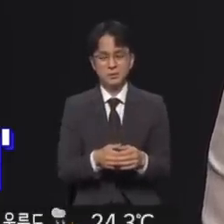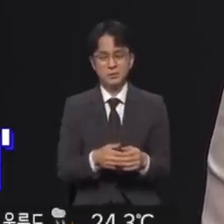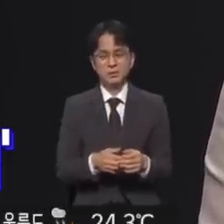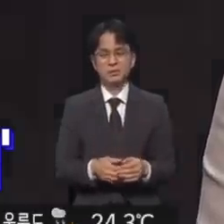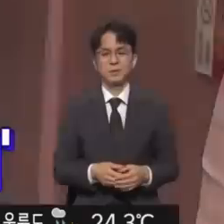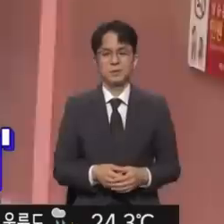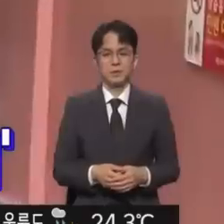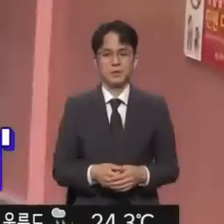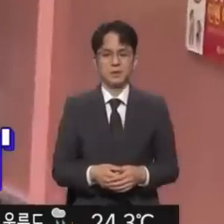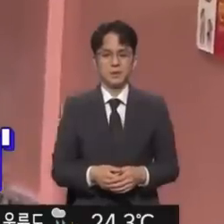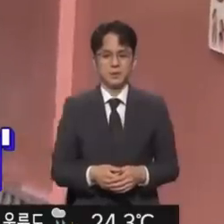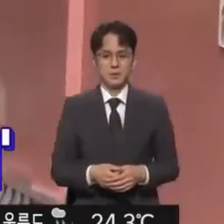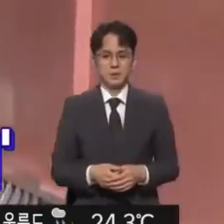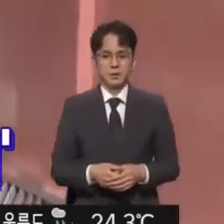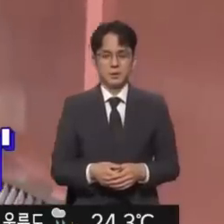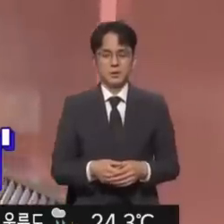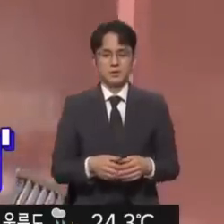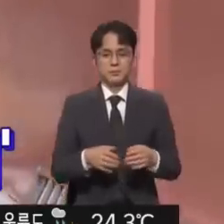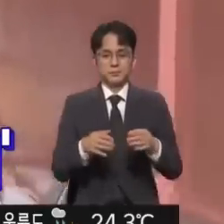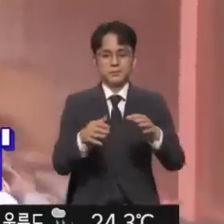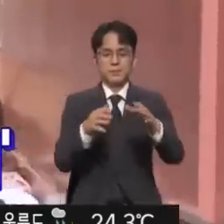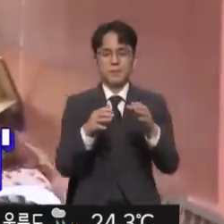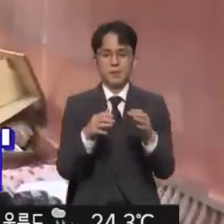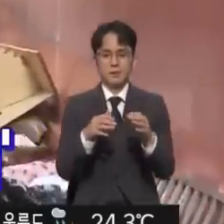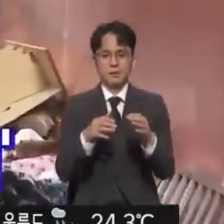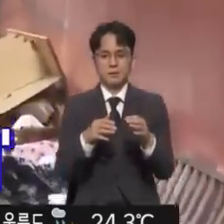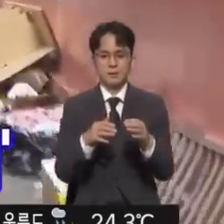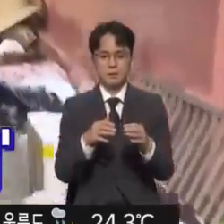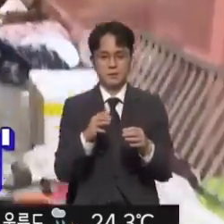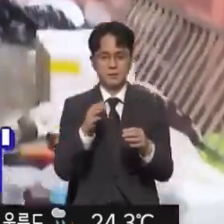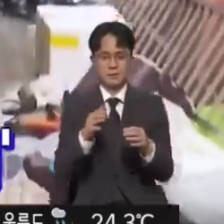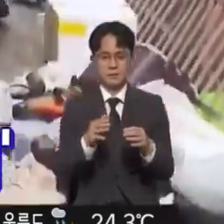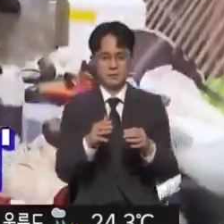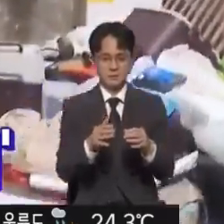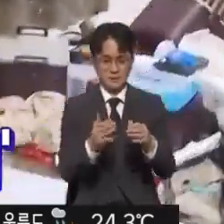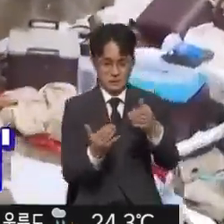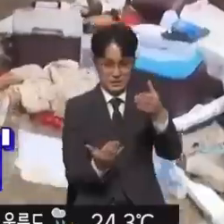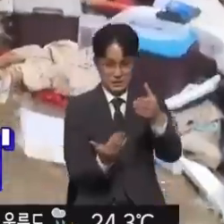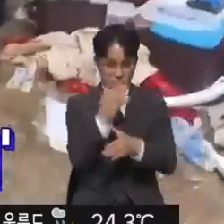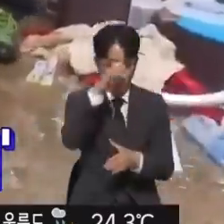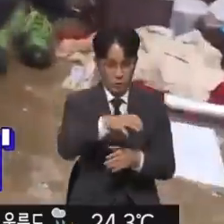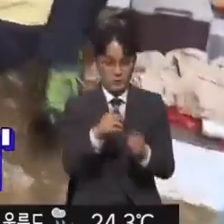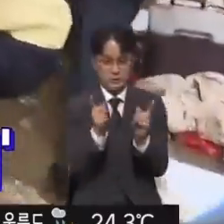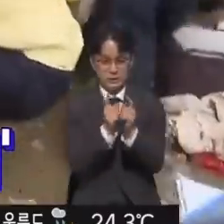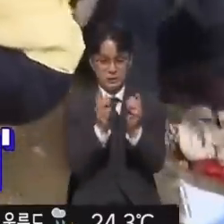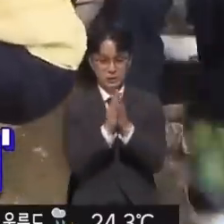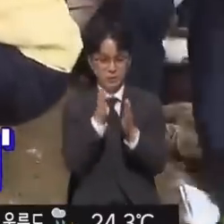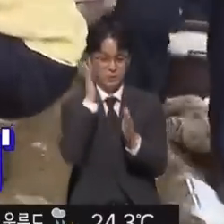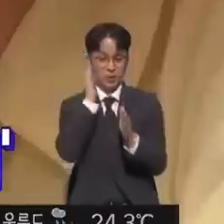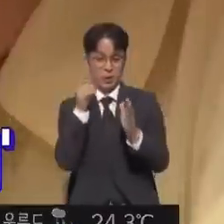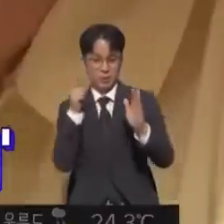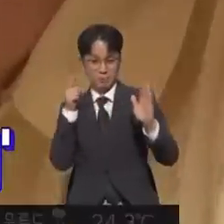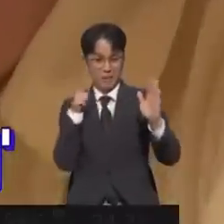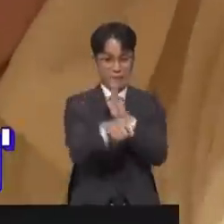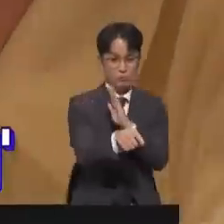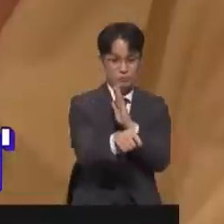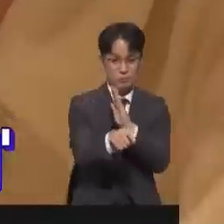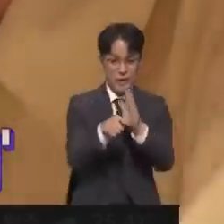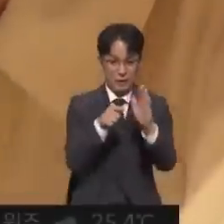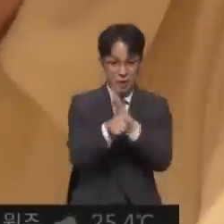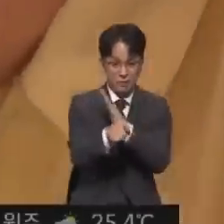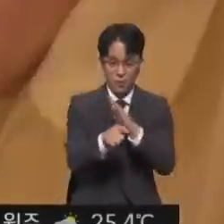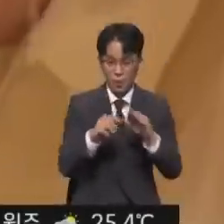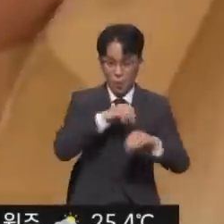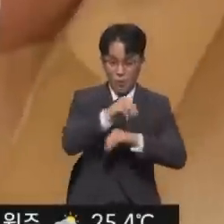그렇게 제가 볼 때는 덜 시급한 장소에 방문했는데 같기 때문에 대통령 홍보 시에서 저렇게 후보를 해 버리는